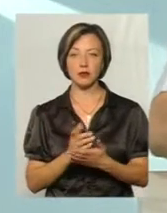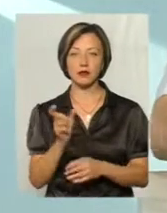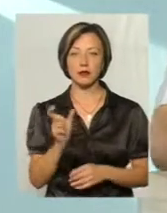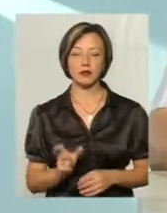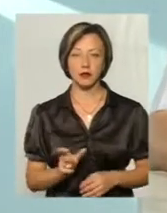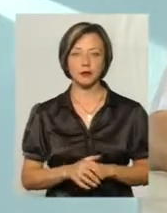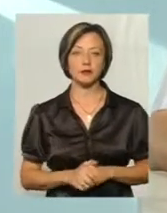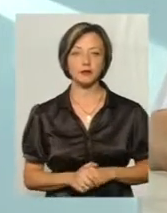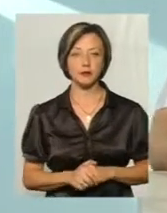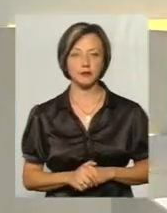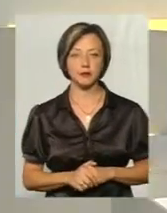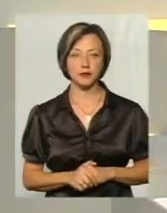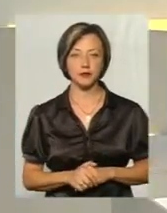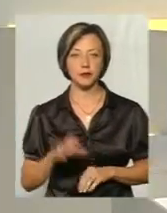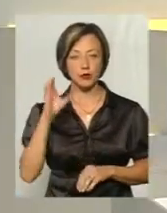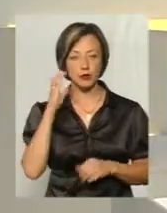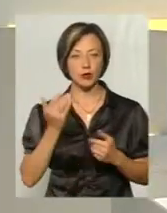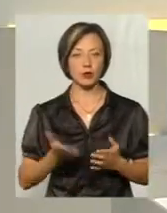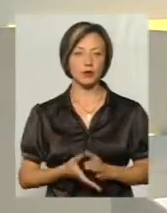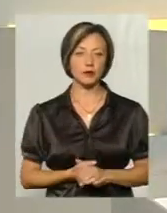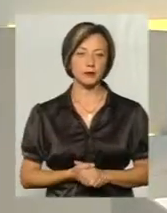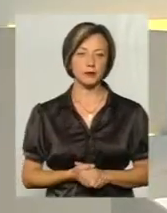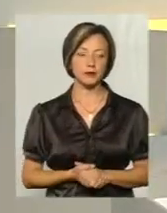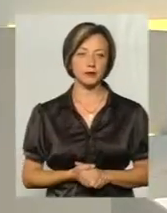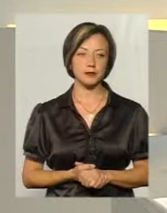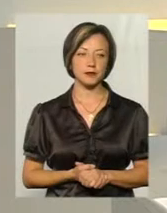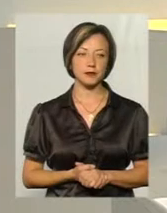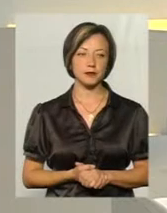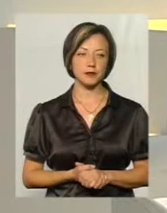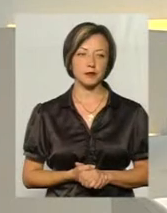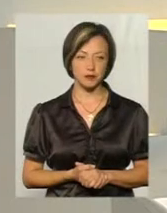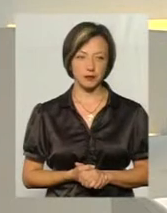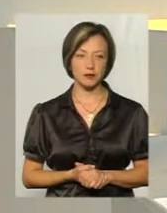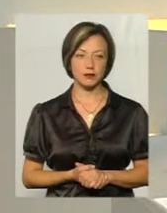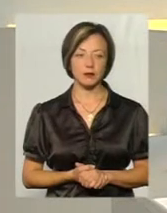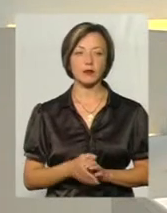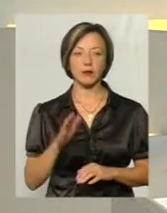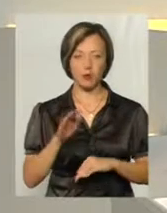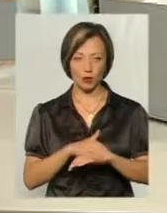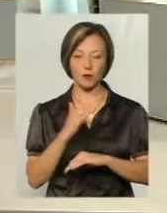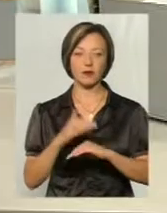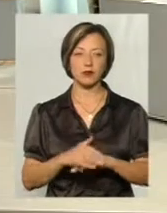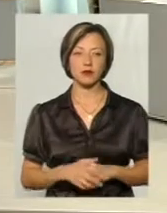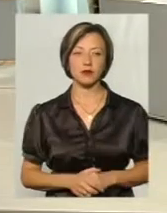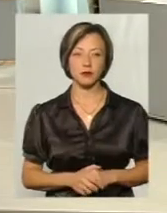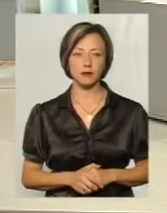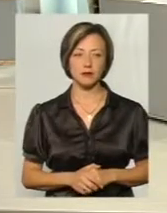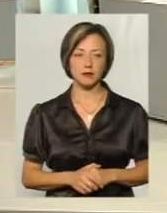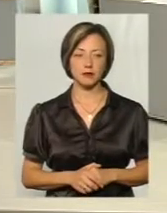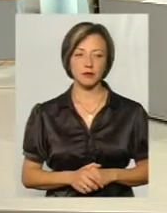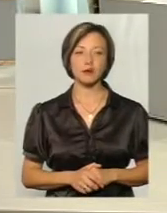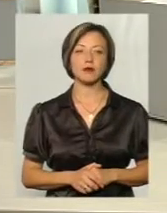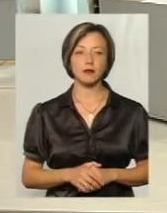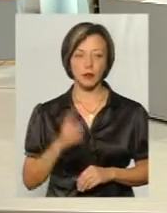він додзвонився в нашу студію, давайте послухаємо його. Добрий вечір. Алло, добрий вечір.